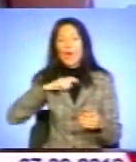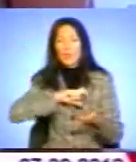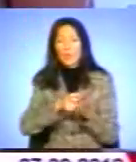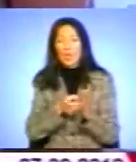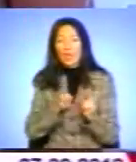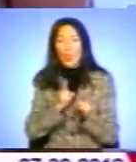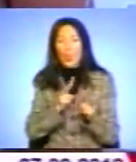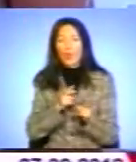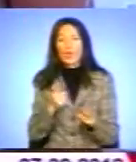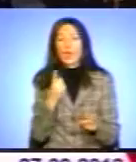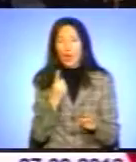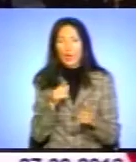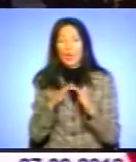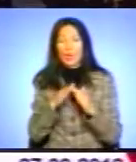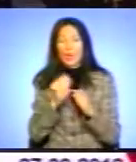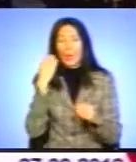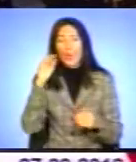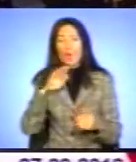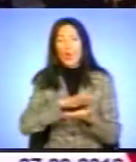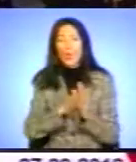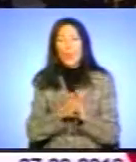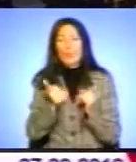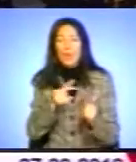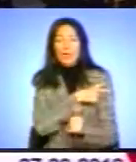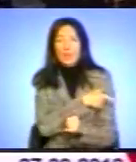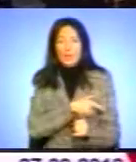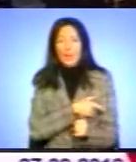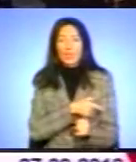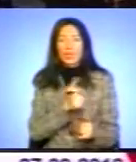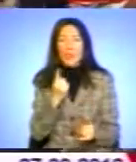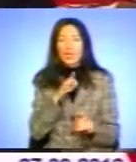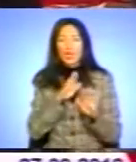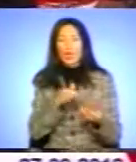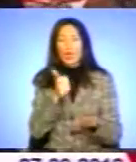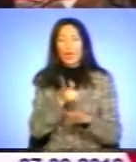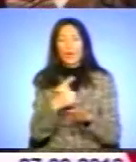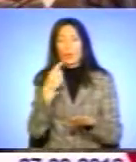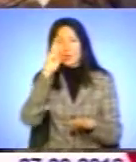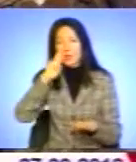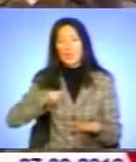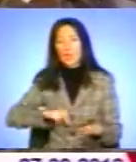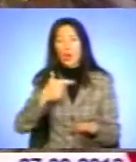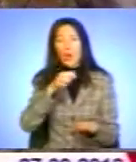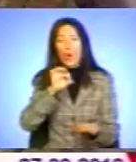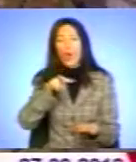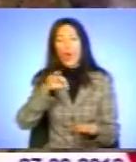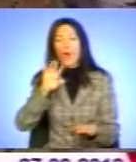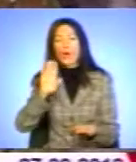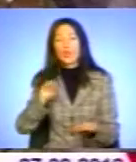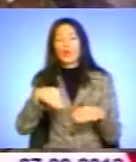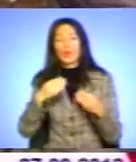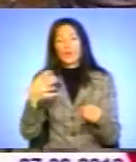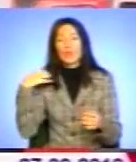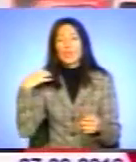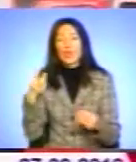нічних чергувань, поліпшено умови для диспетчера. Перший заступник голови облдержадміністрації Микола Головач вручив начальнику